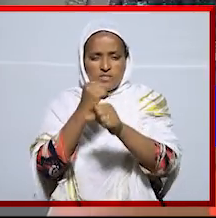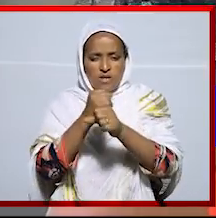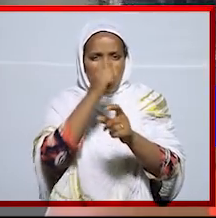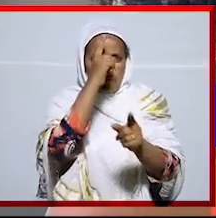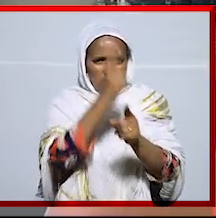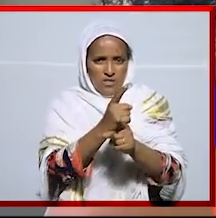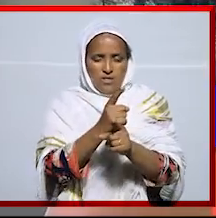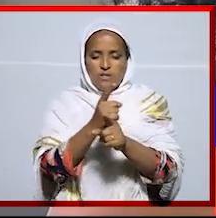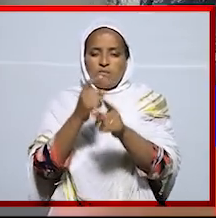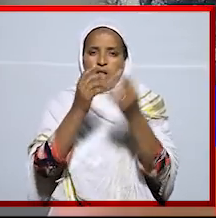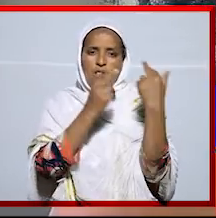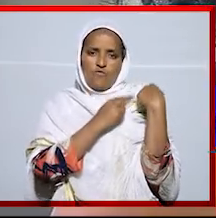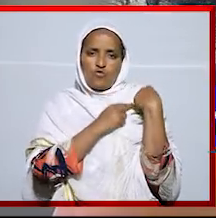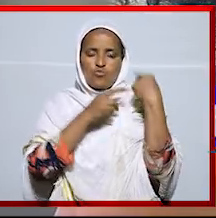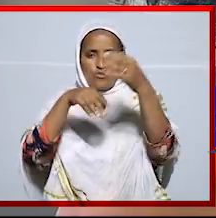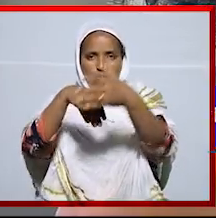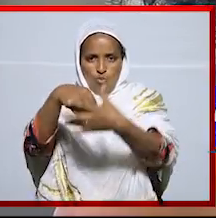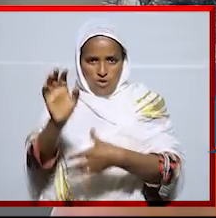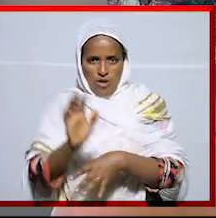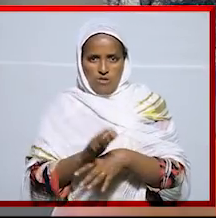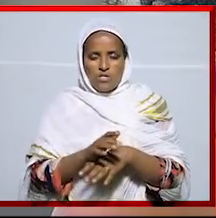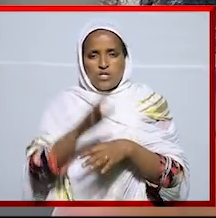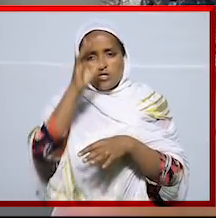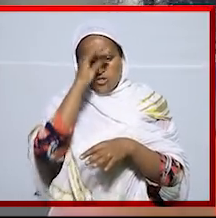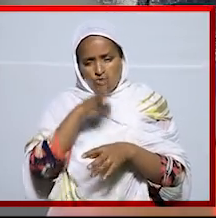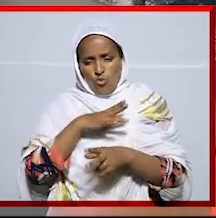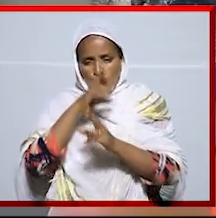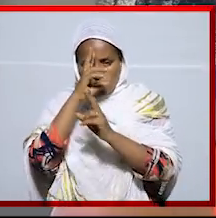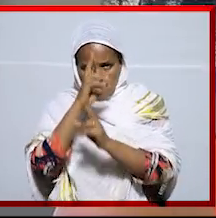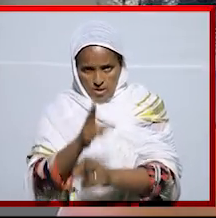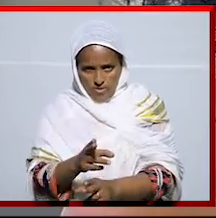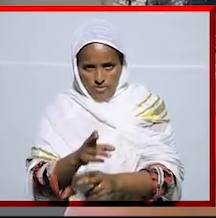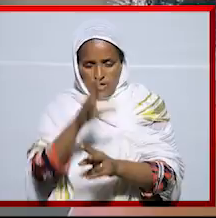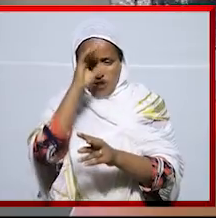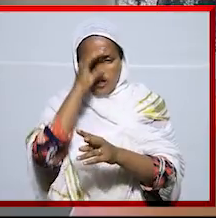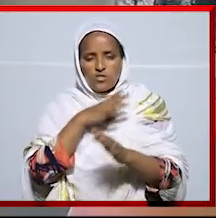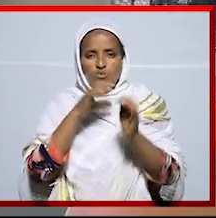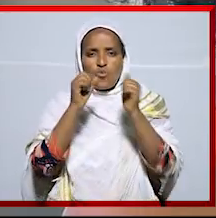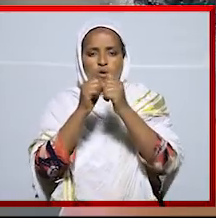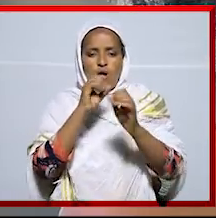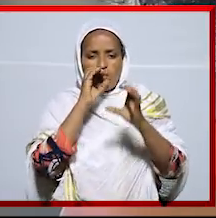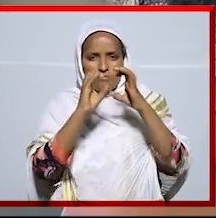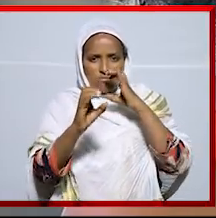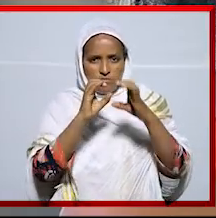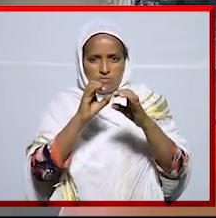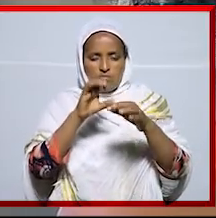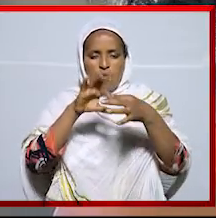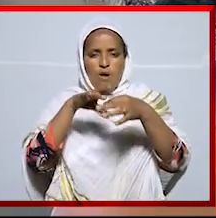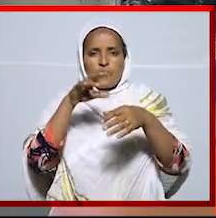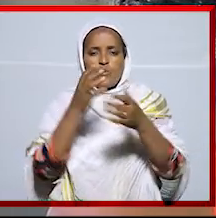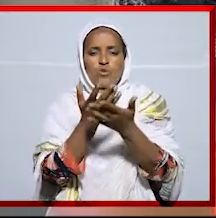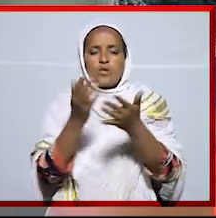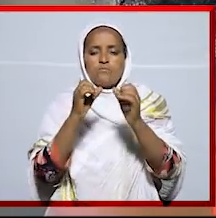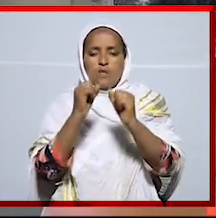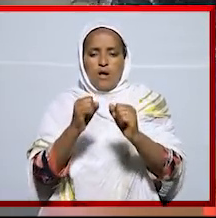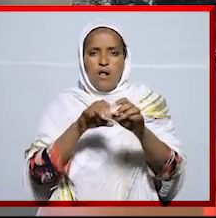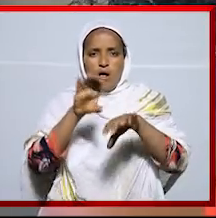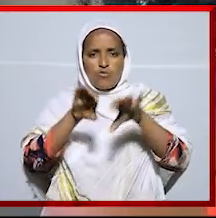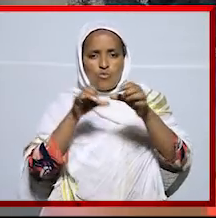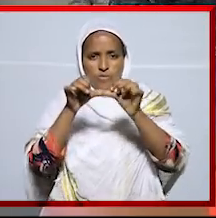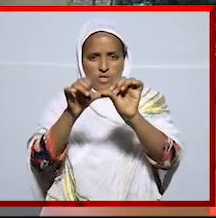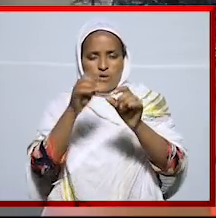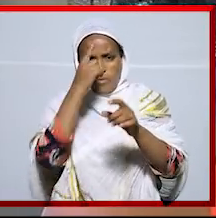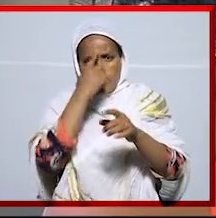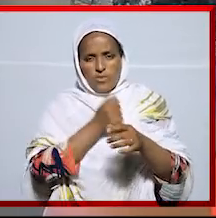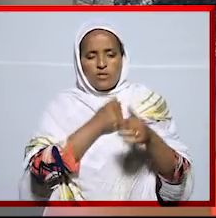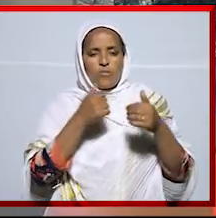ያለበትን ስራ በአግባቡ መወጣት፣ ሰውን ማክበር፣ ከሰው ጋር ማህበራዊ ነገሩን አጠናክሮ መሄድ